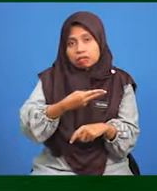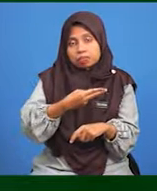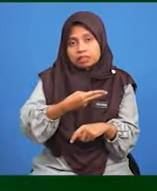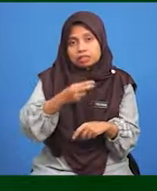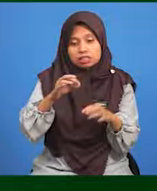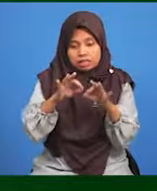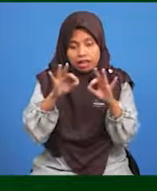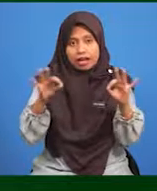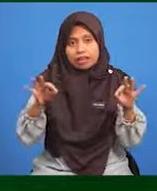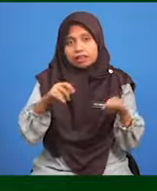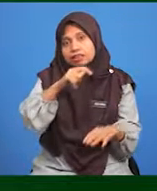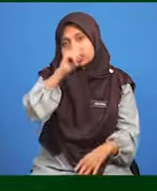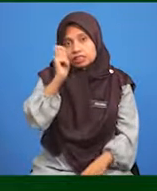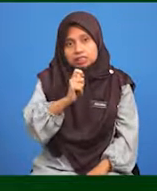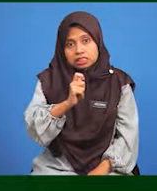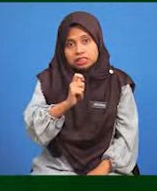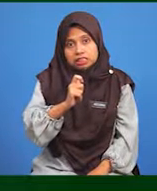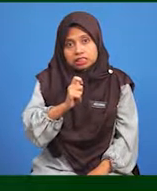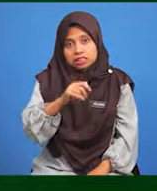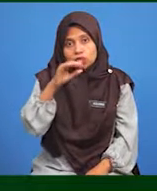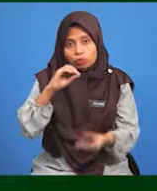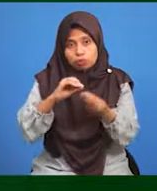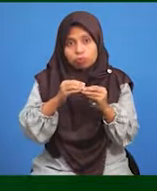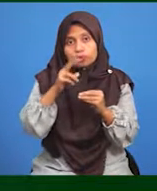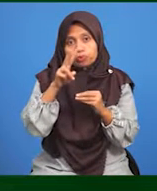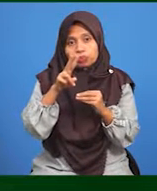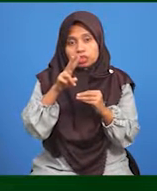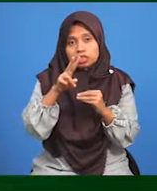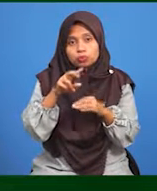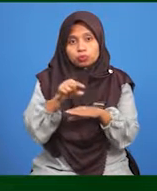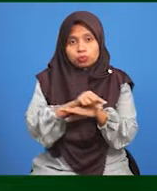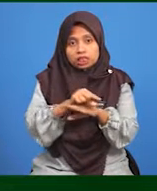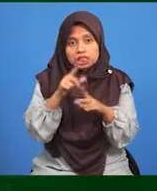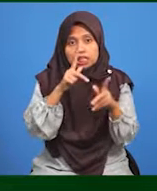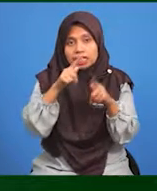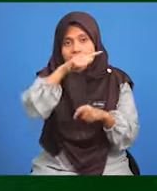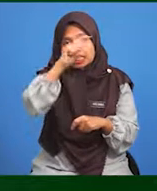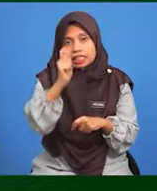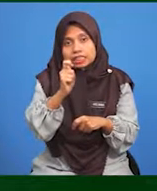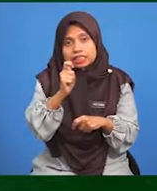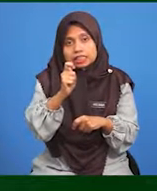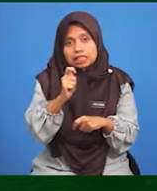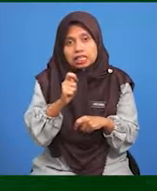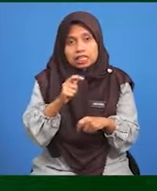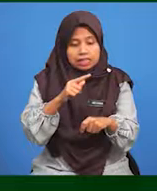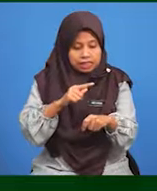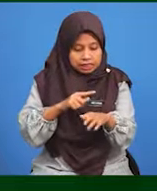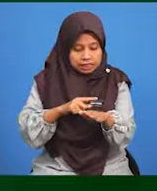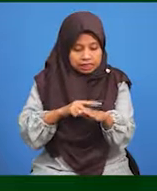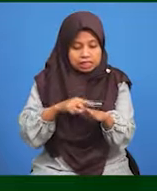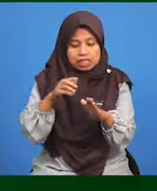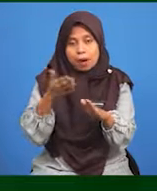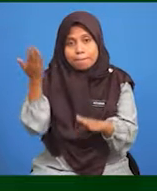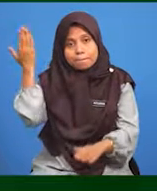ayat tanya yang kedua penggunaan kata tanya di belakang